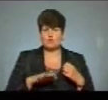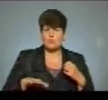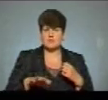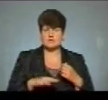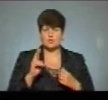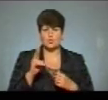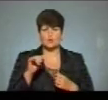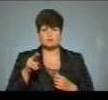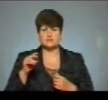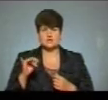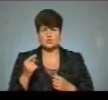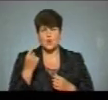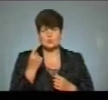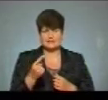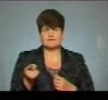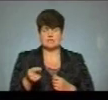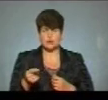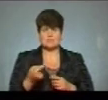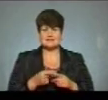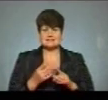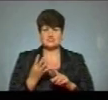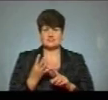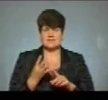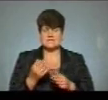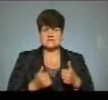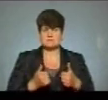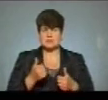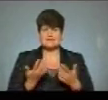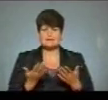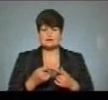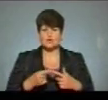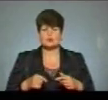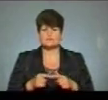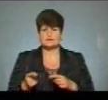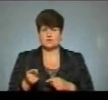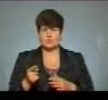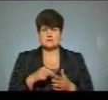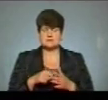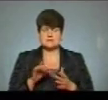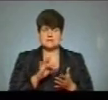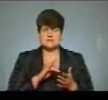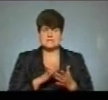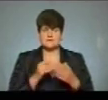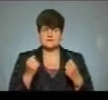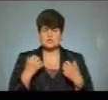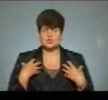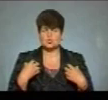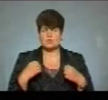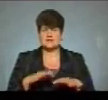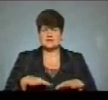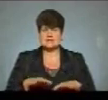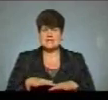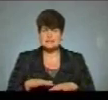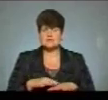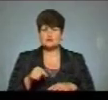вулиці Купчинського, 1 в Тернополі. Це четверті змагання, які організував Тернопільський міський центр фізичного здоров'я населення цього